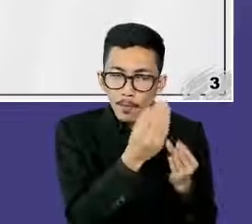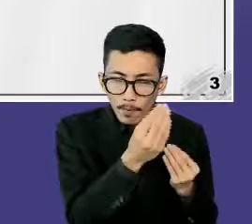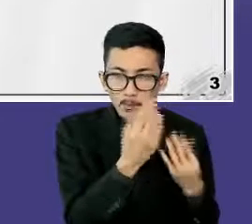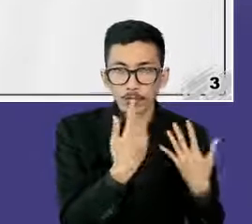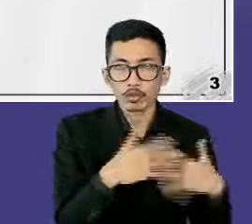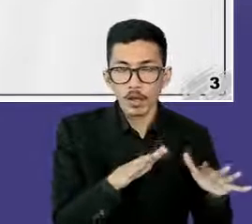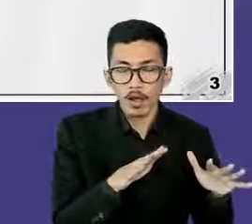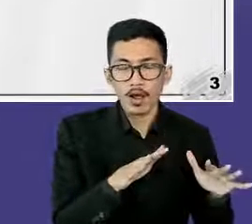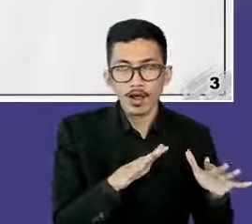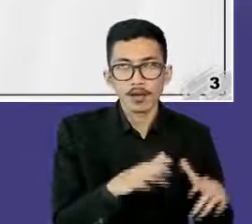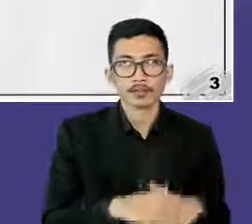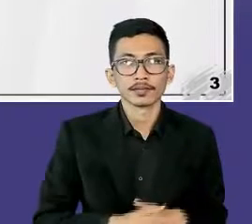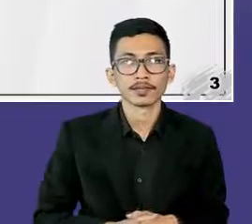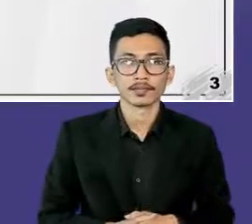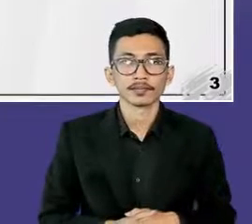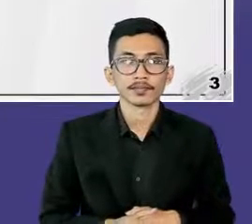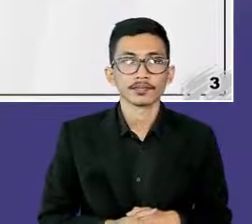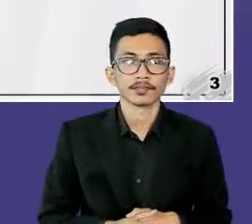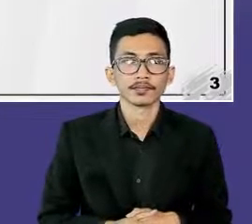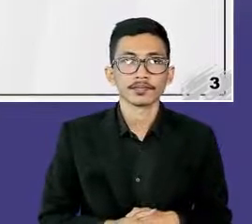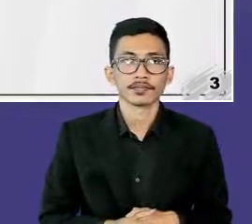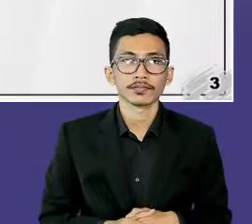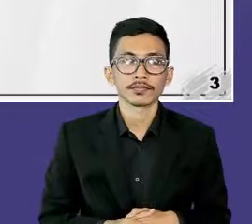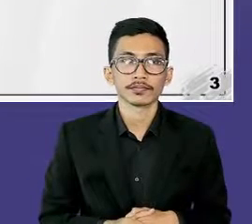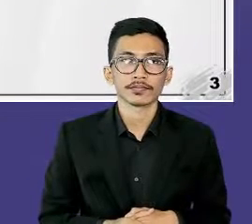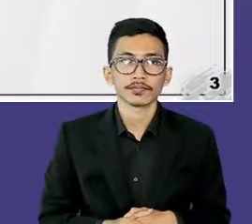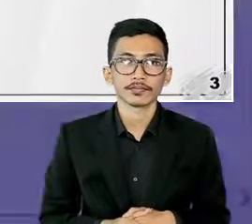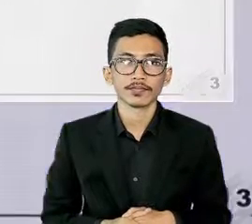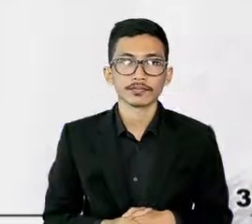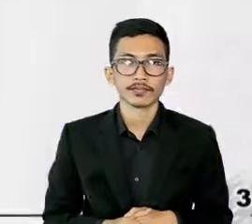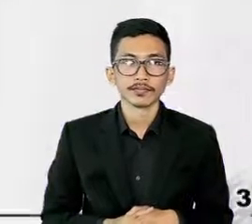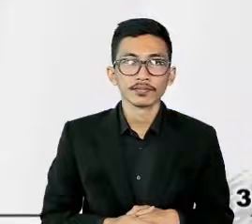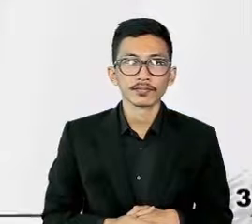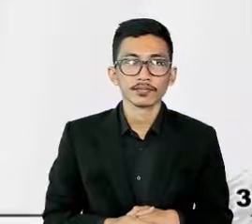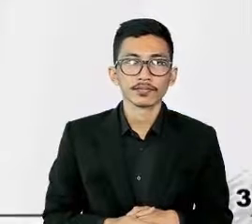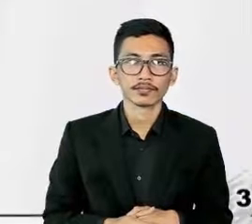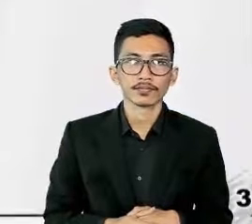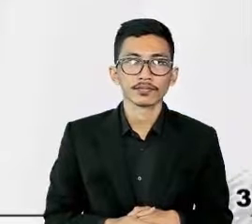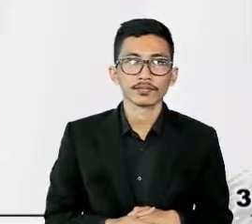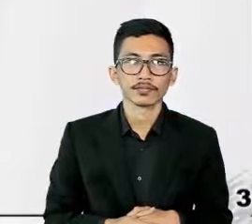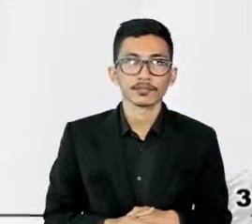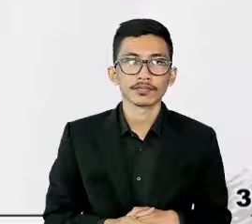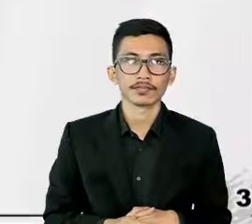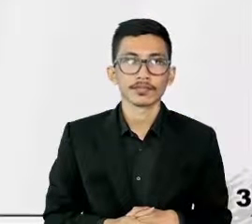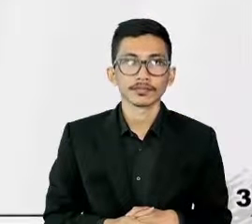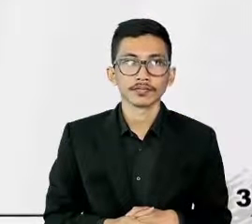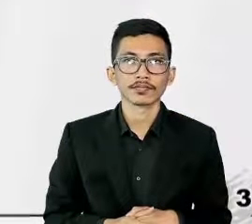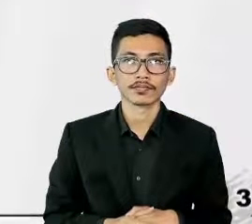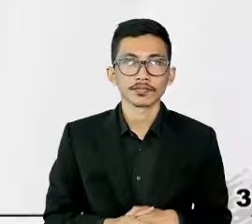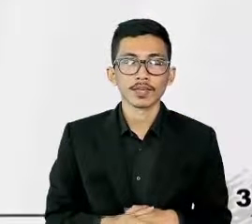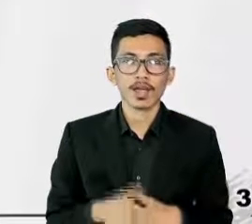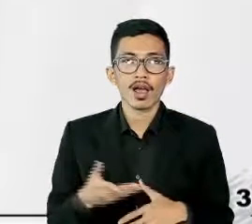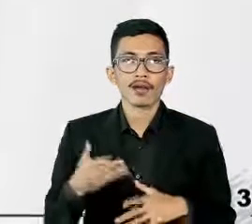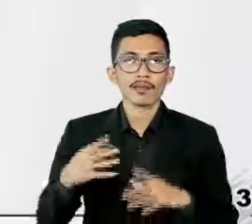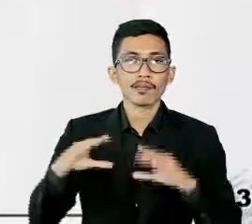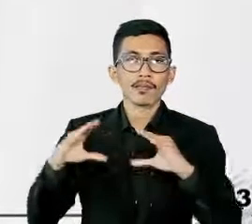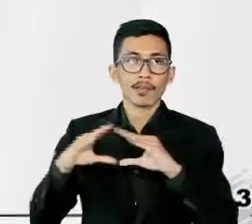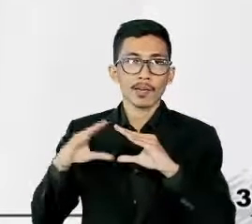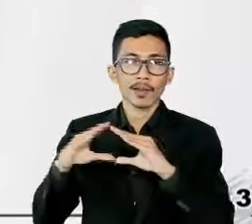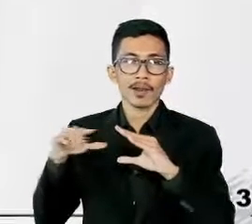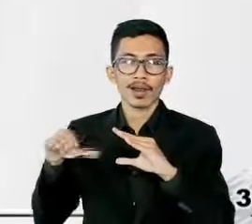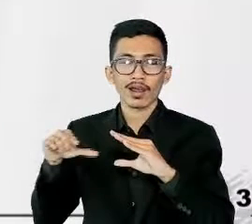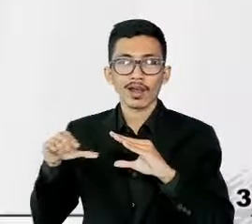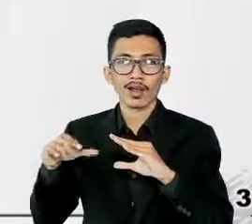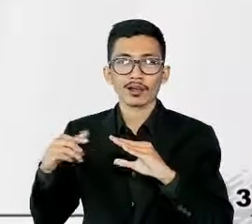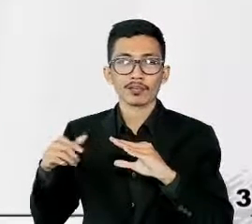kita samakan dengan konsep Hai perang semesta maka BNPB ini adalah